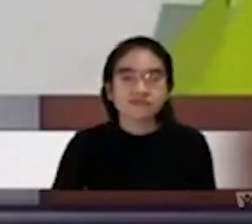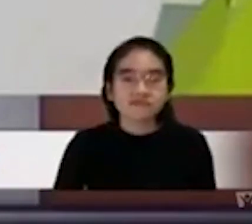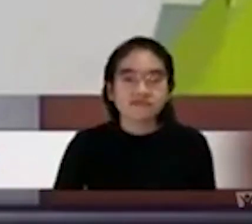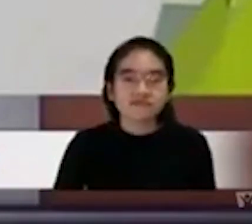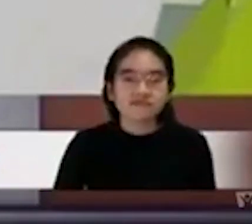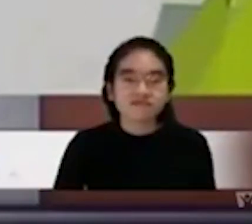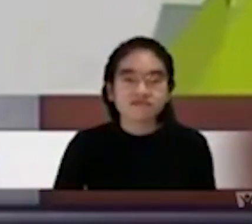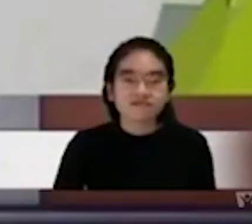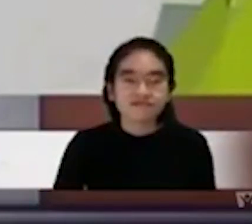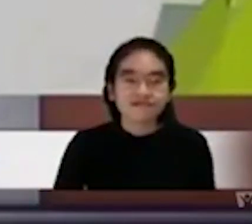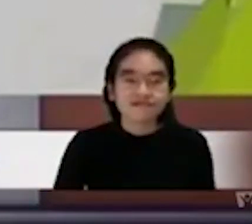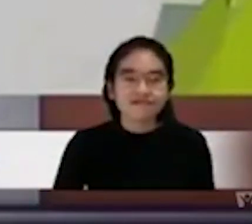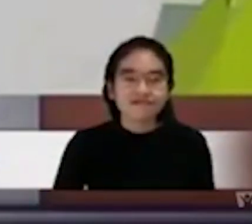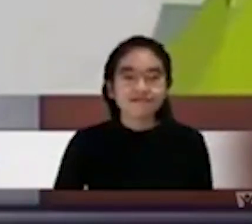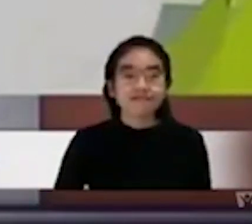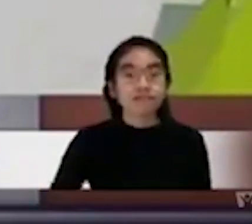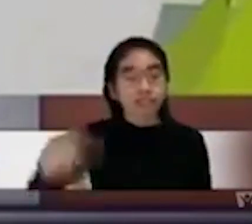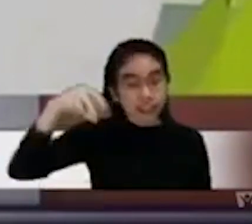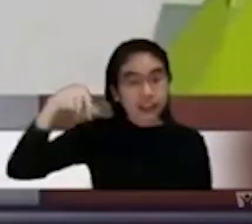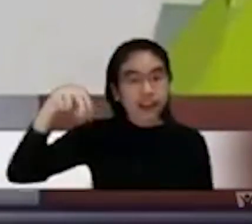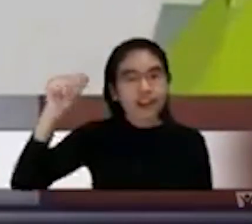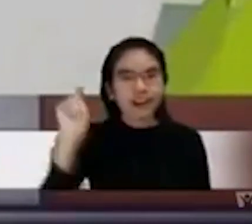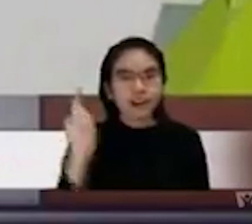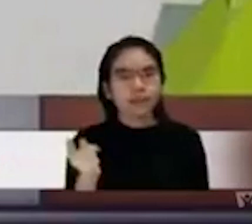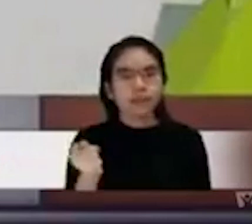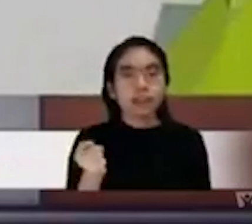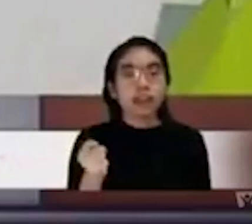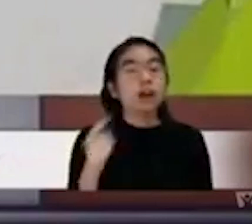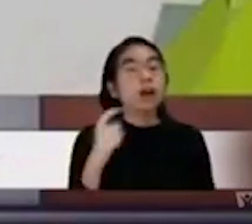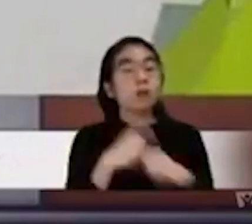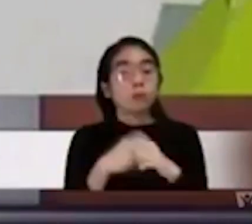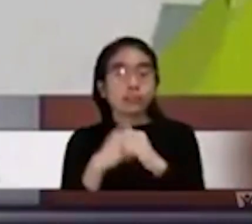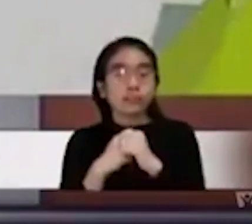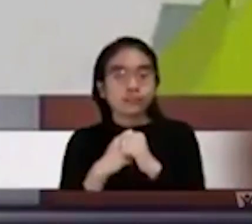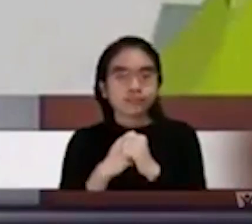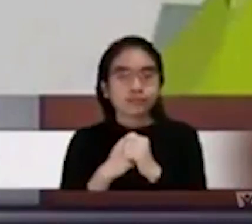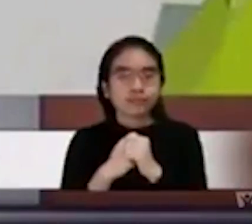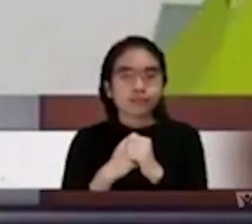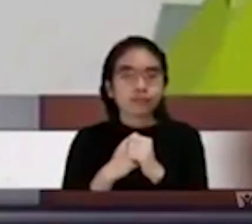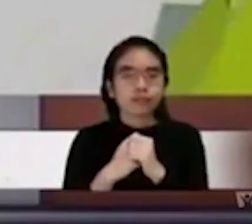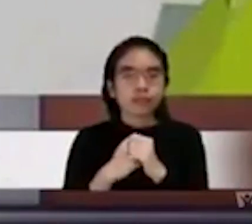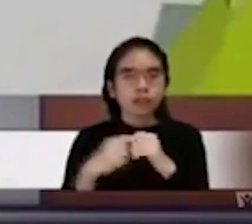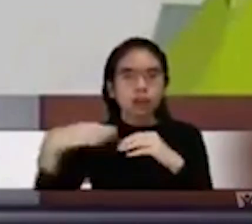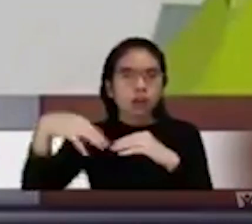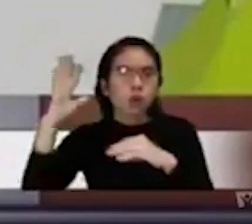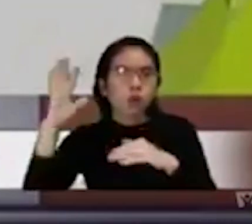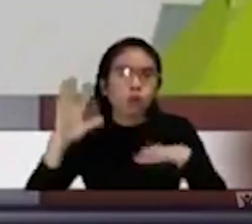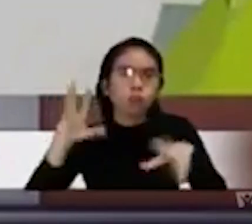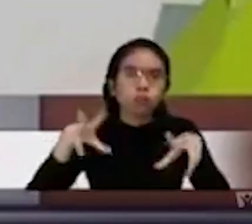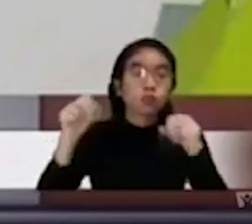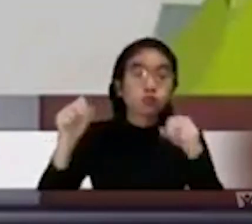Jadi garam ini membuat lebih cepat mendidih, artinya membuat lebih